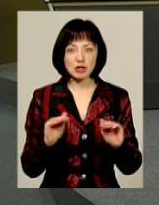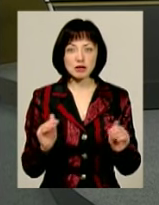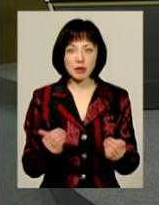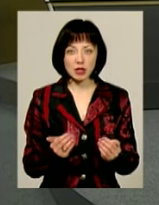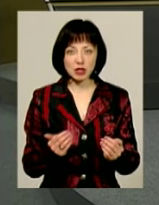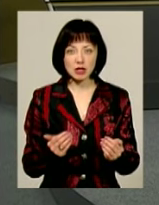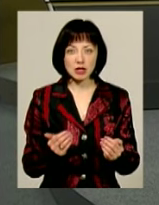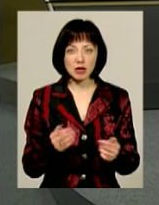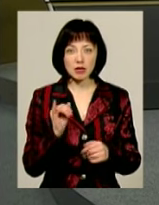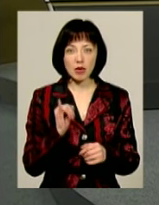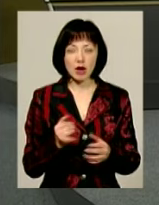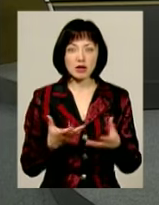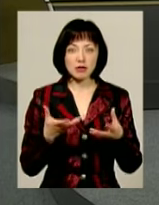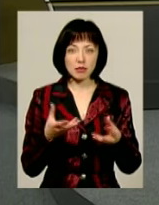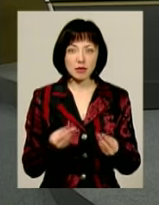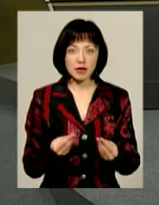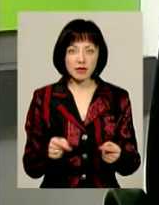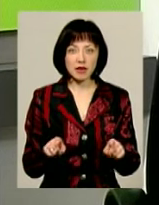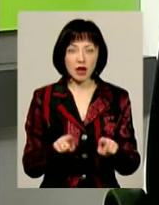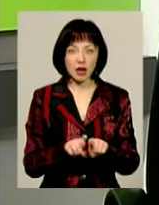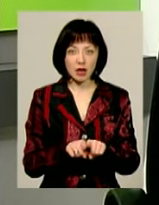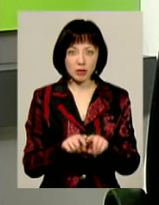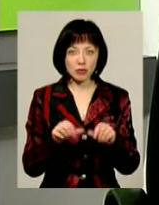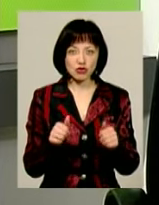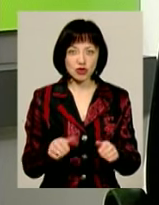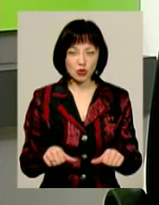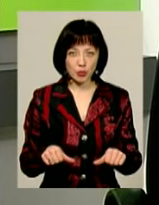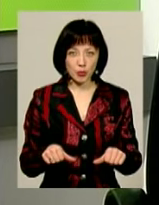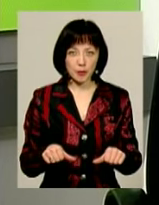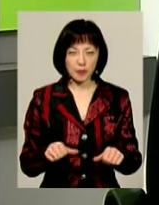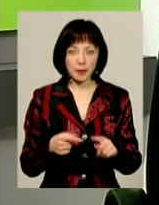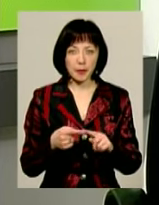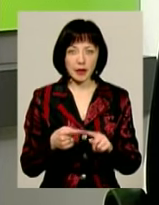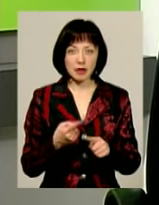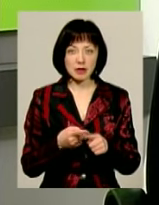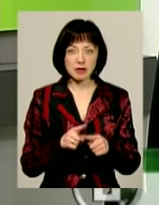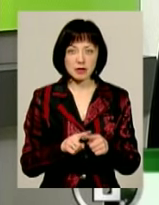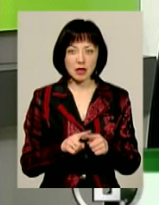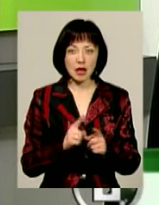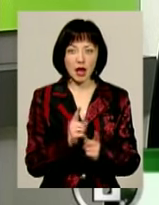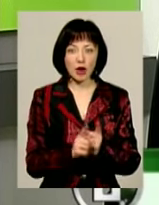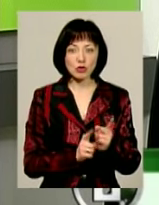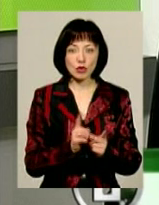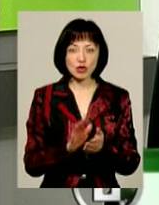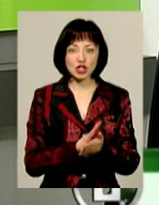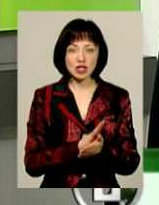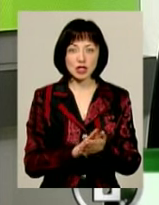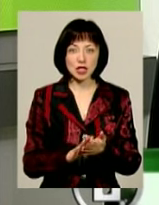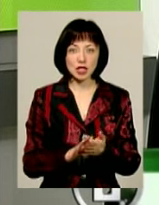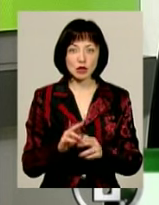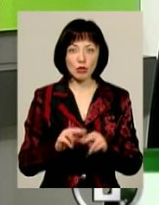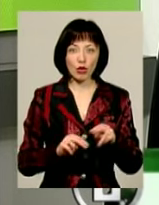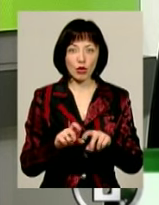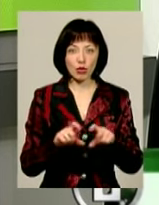можна зменшити їх негативний вплив таким чином. Це реконструювати очисні